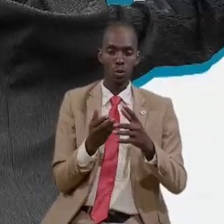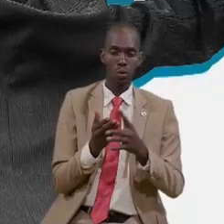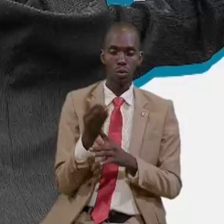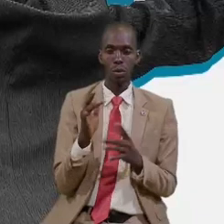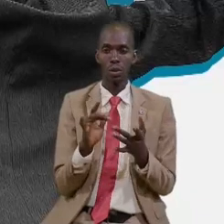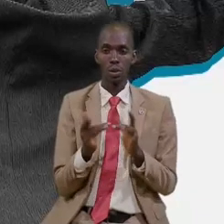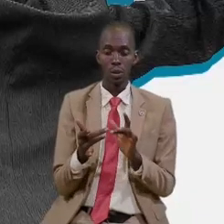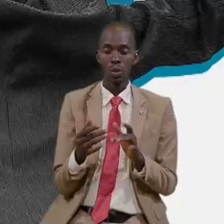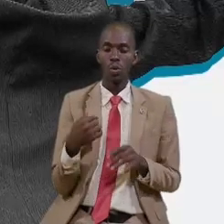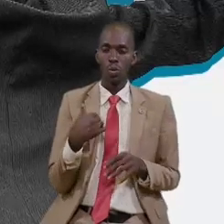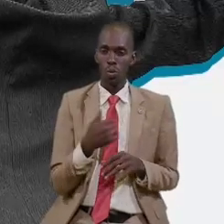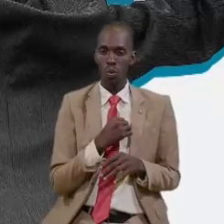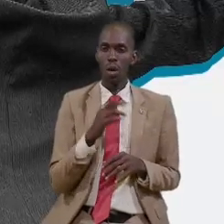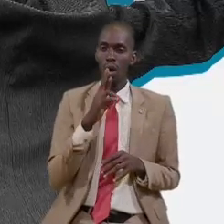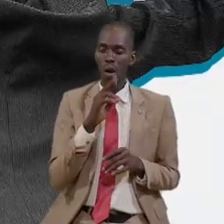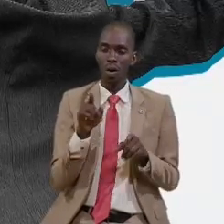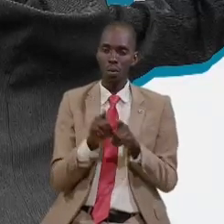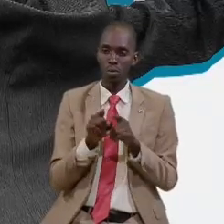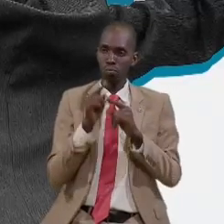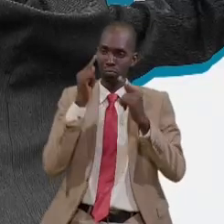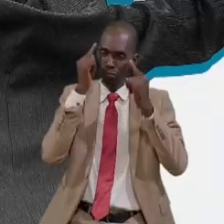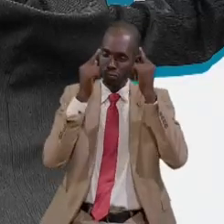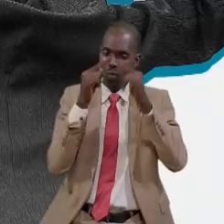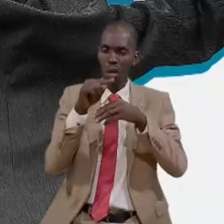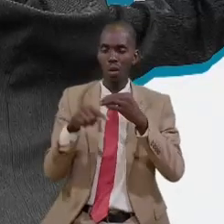doivent le savoir que nous nous préoccupons de vous aussi.